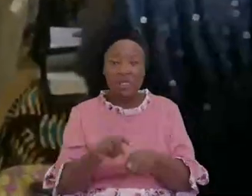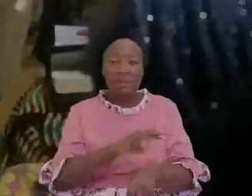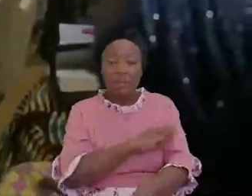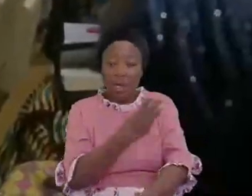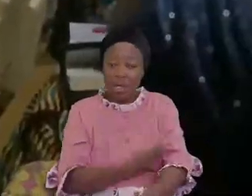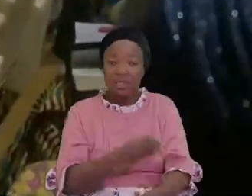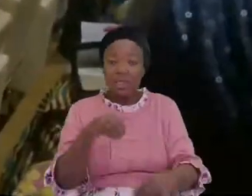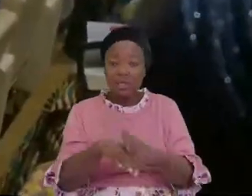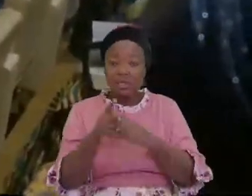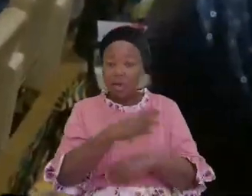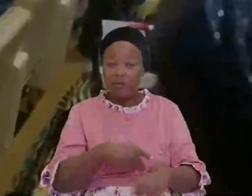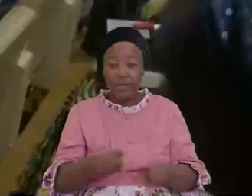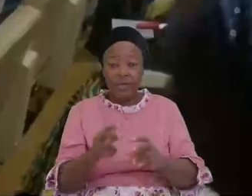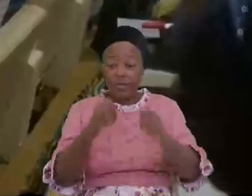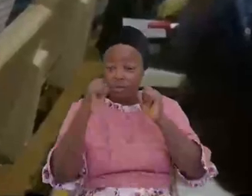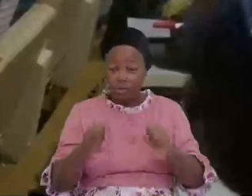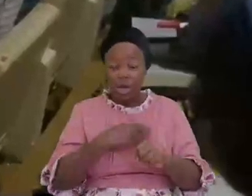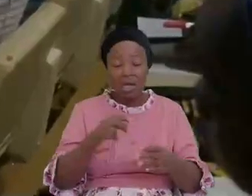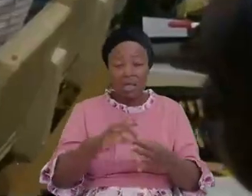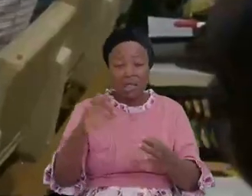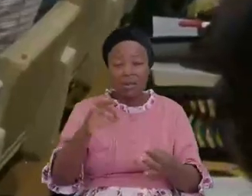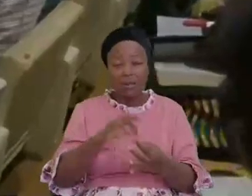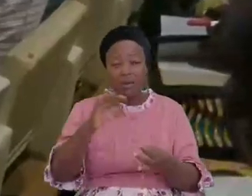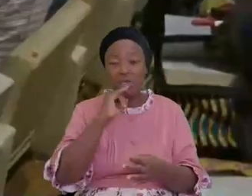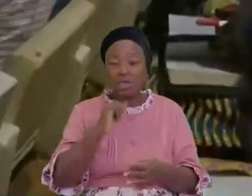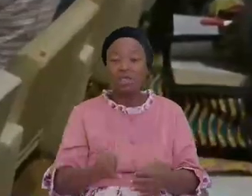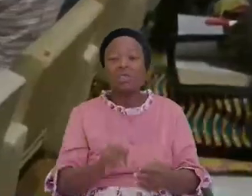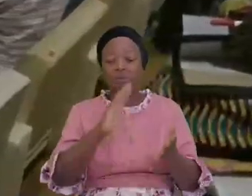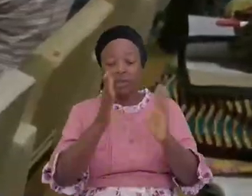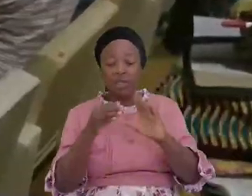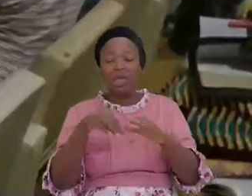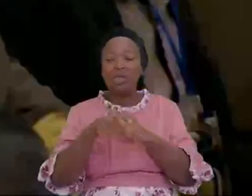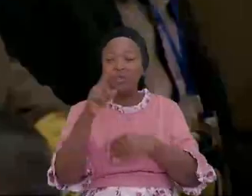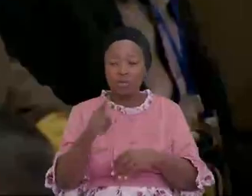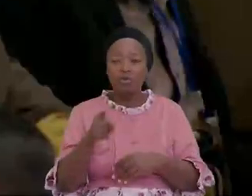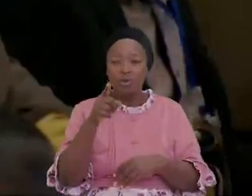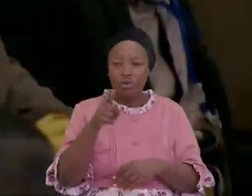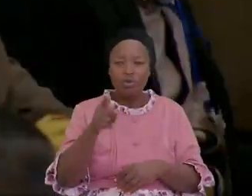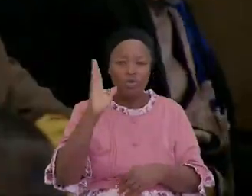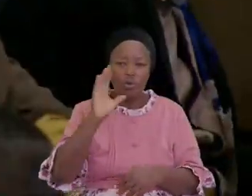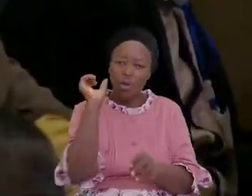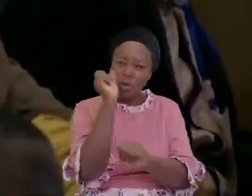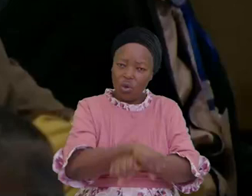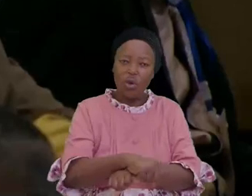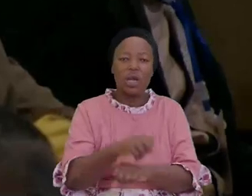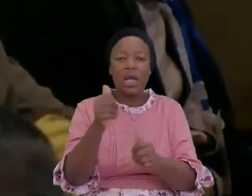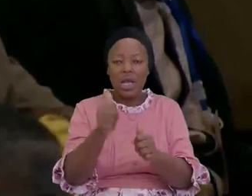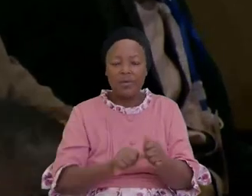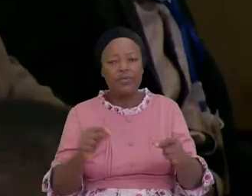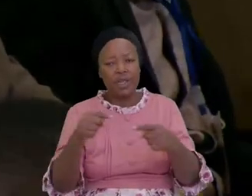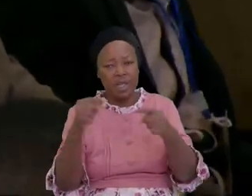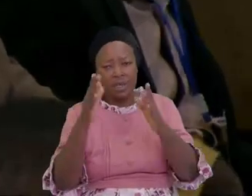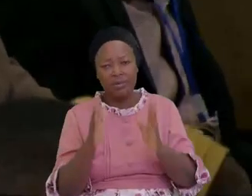Quand la parole est puissante en toi, comme l'esprit est puissamment présent en toi, tu